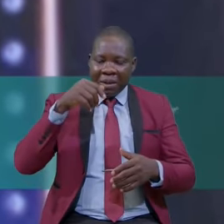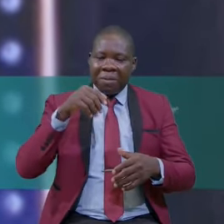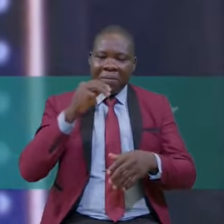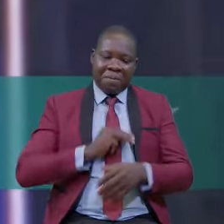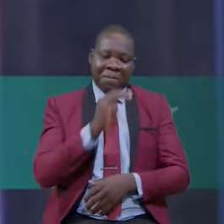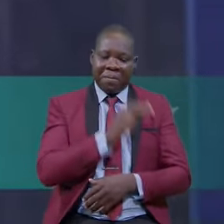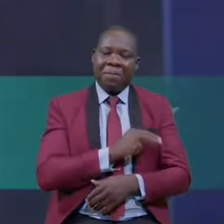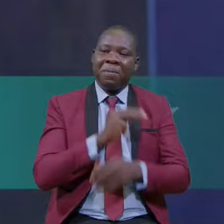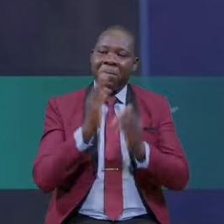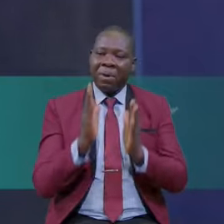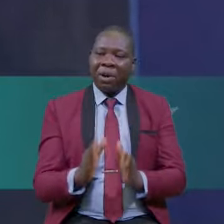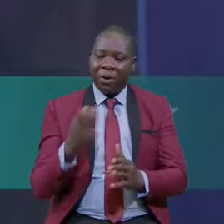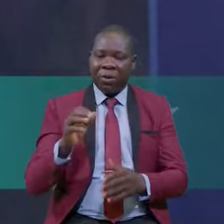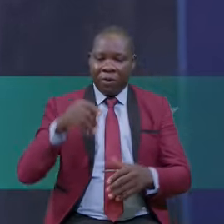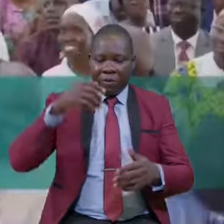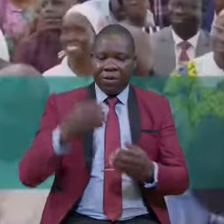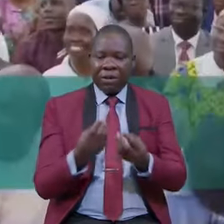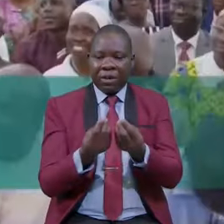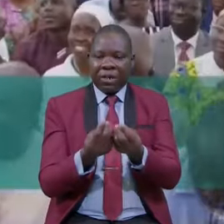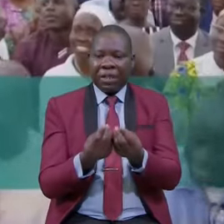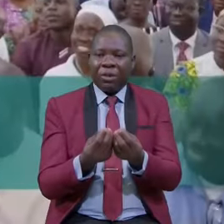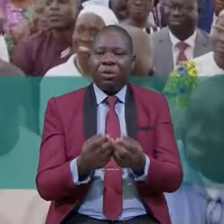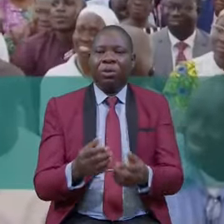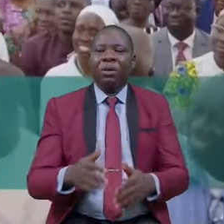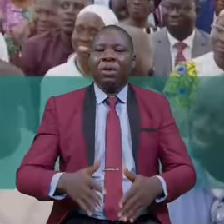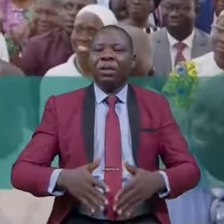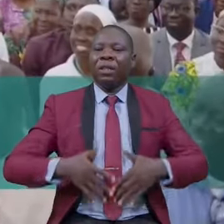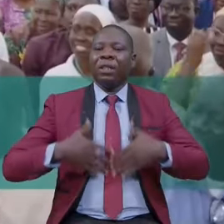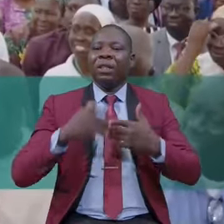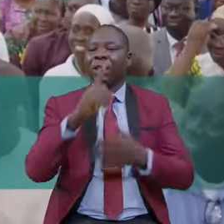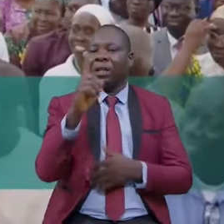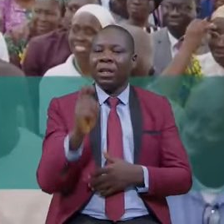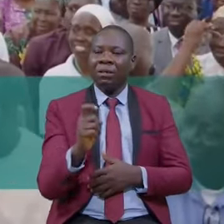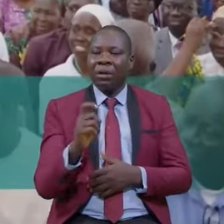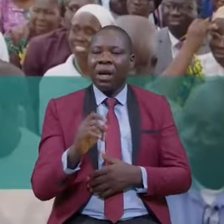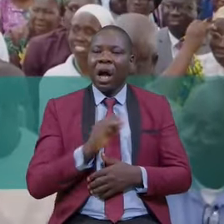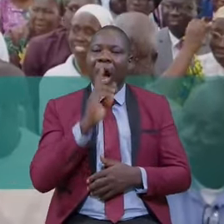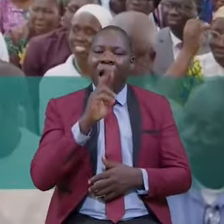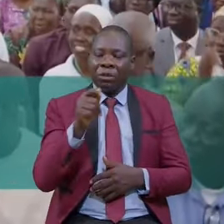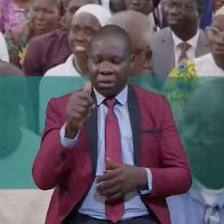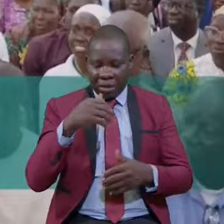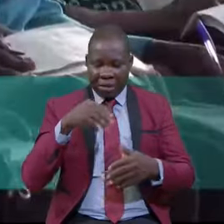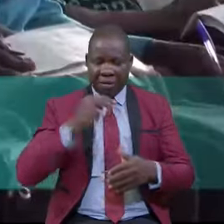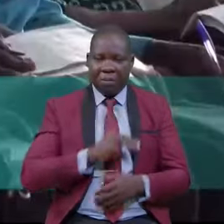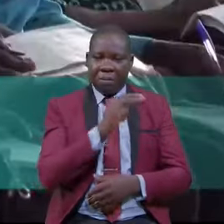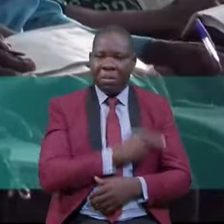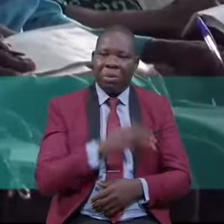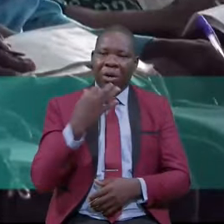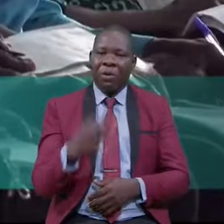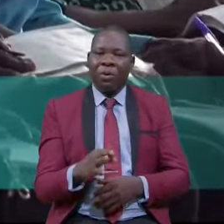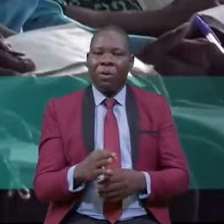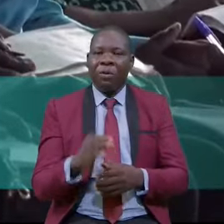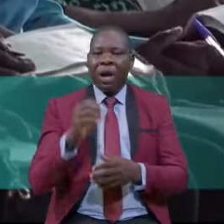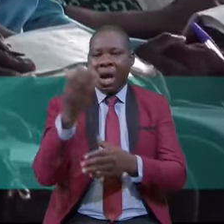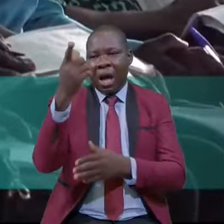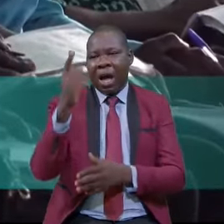vie sombre? Dis-moi, non. Es-tu membre de la vie moyenne?